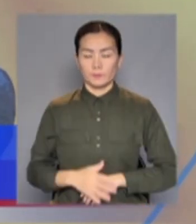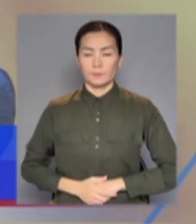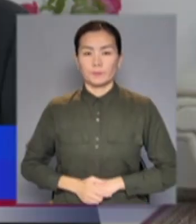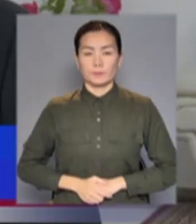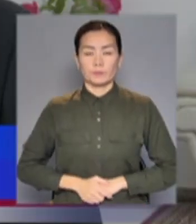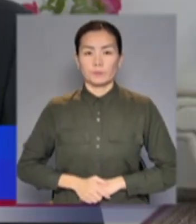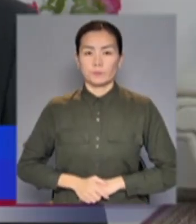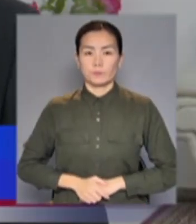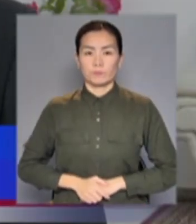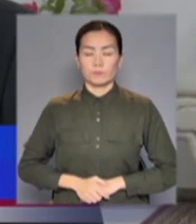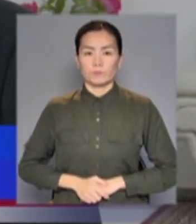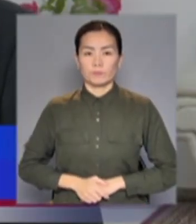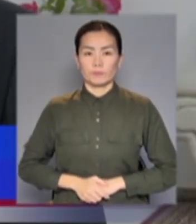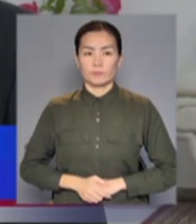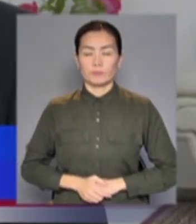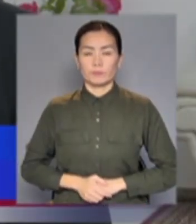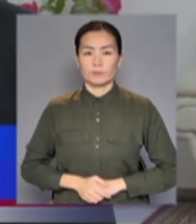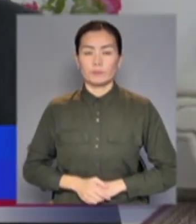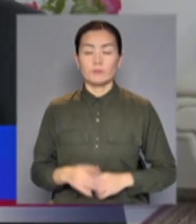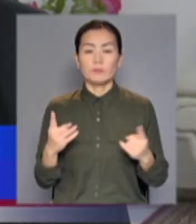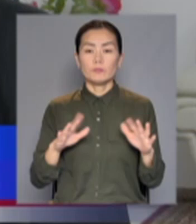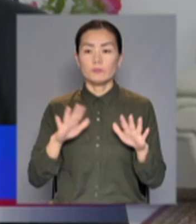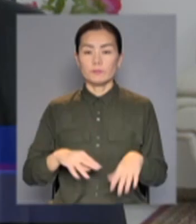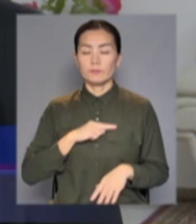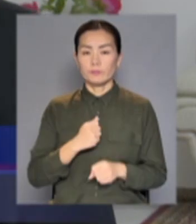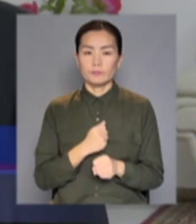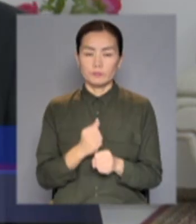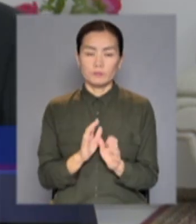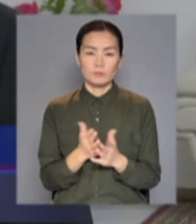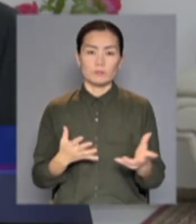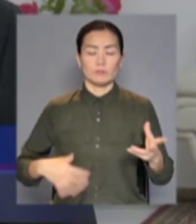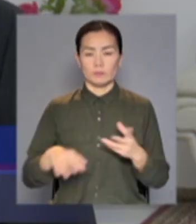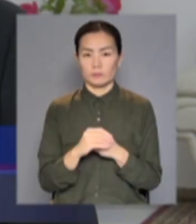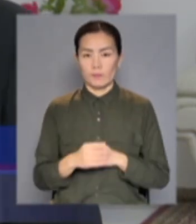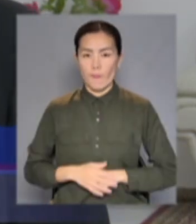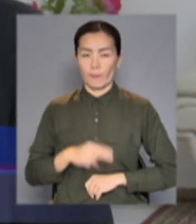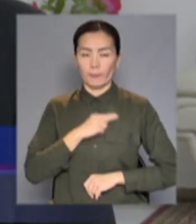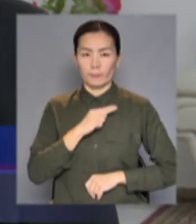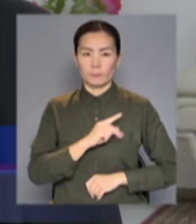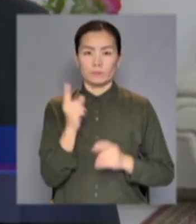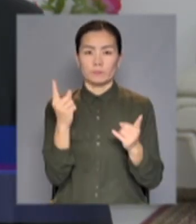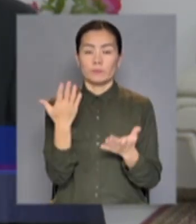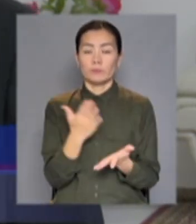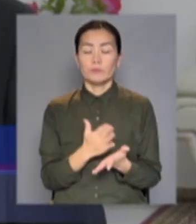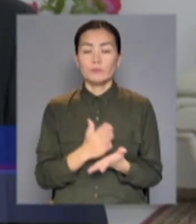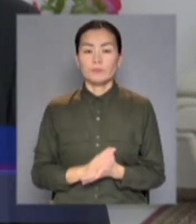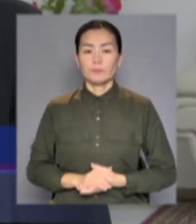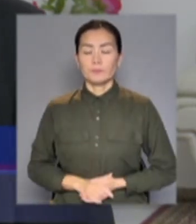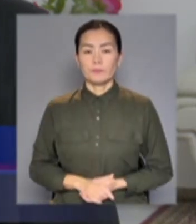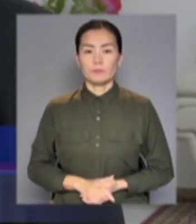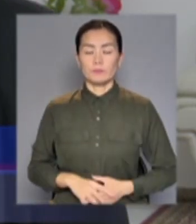тойлады. Руханияттың үлкен ордасында еңбек етіп жатқан кітапханашыларымыздың еңбегі орасан зор.